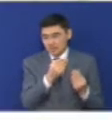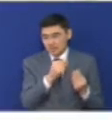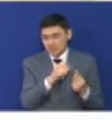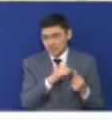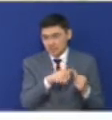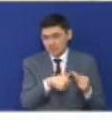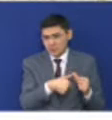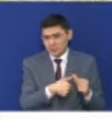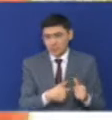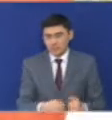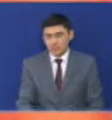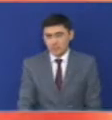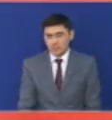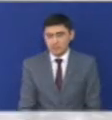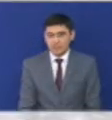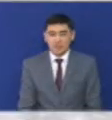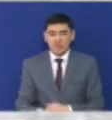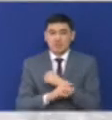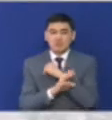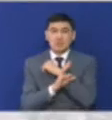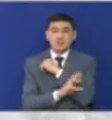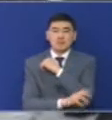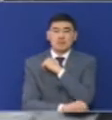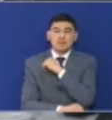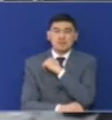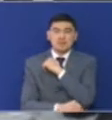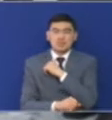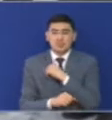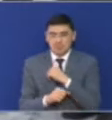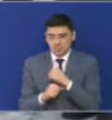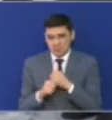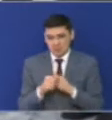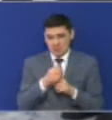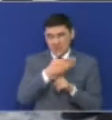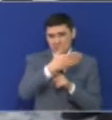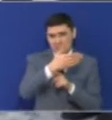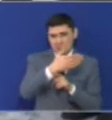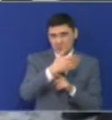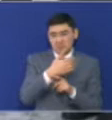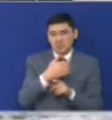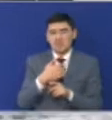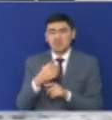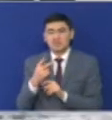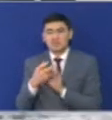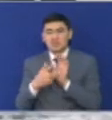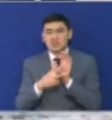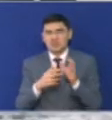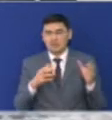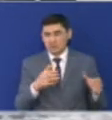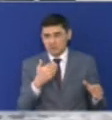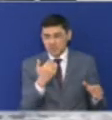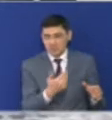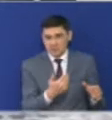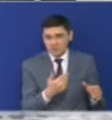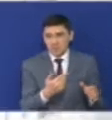память нашим героям. Завершение торжественной церемонии встречи боевого знамени 238-й стрелковой дивизии.